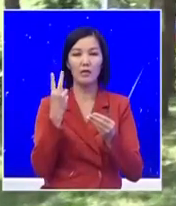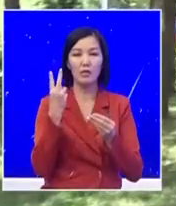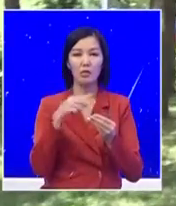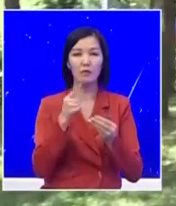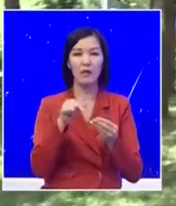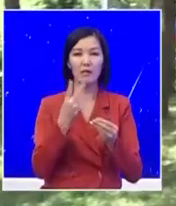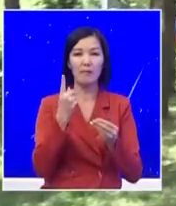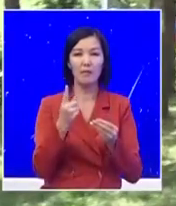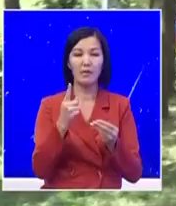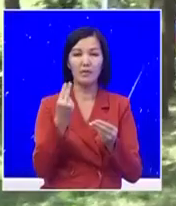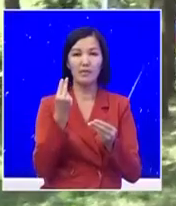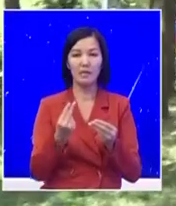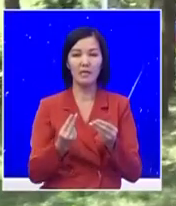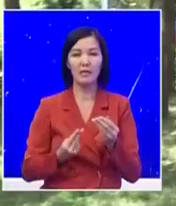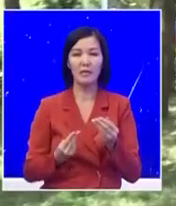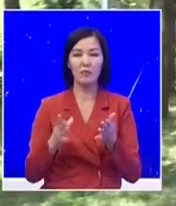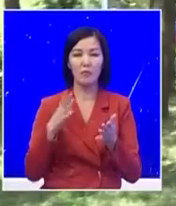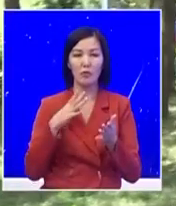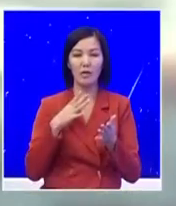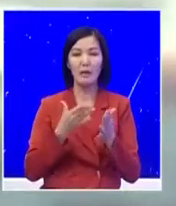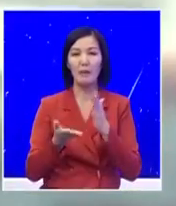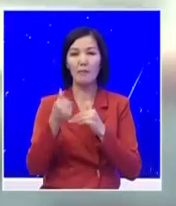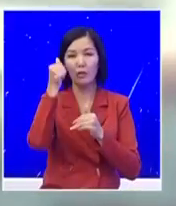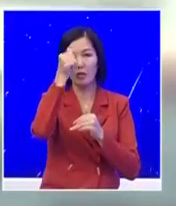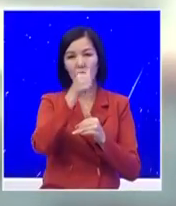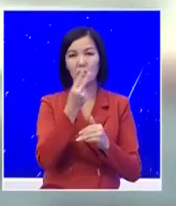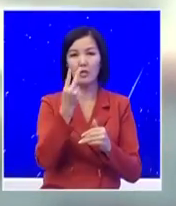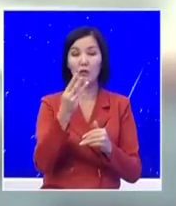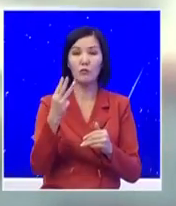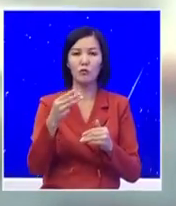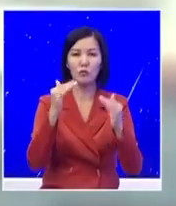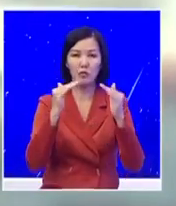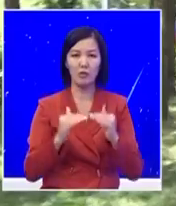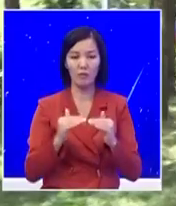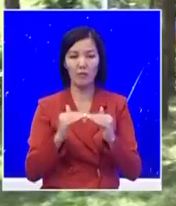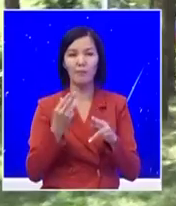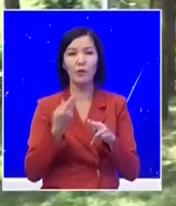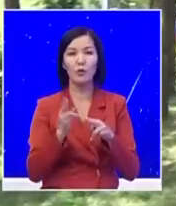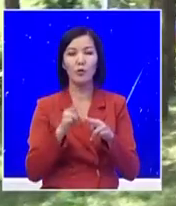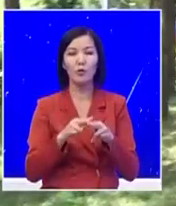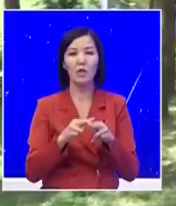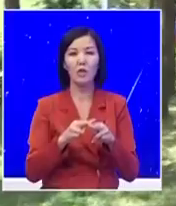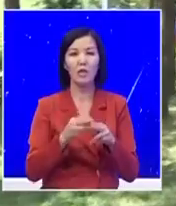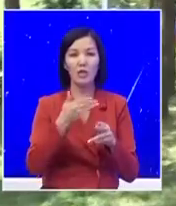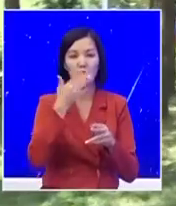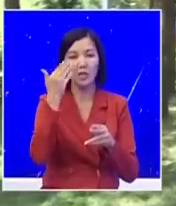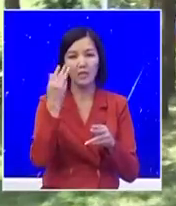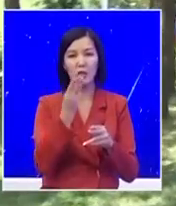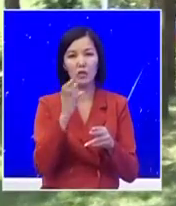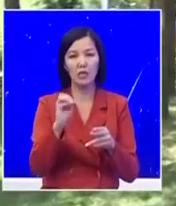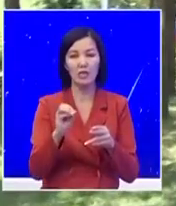құрады. Бұл былтырғы жылға қарағанда 2-3 центнерге төмен, себебі жаздық маусым шілде